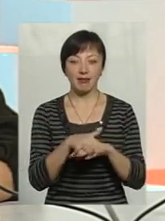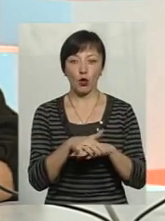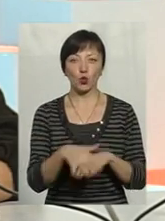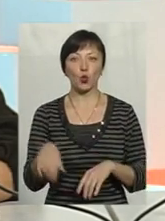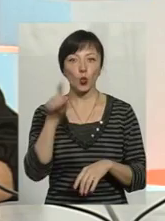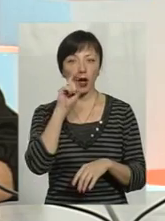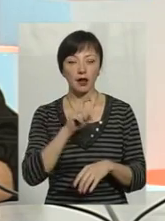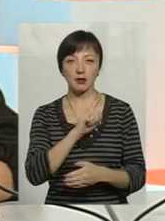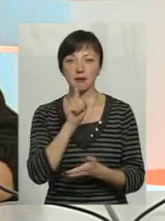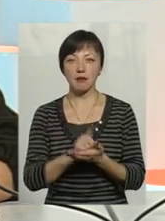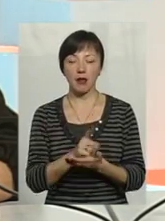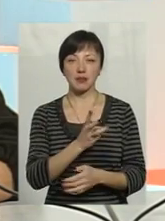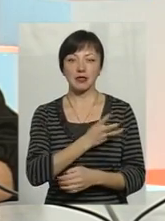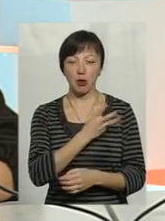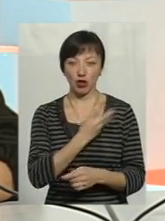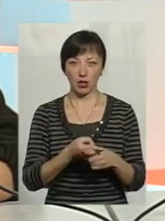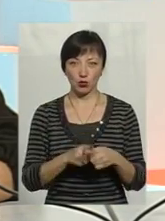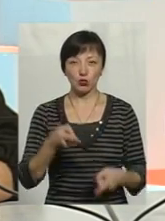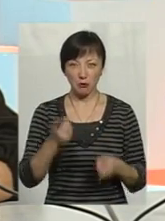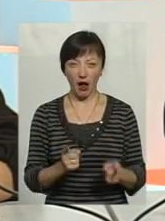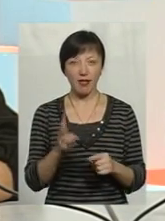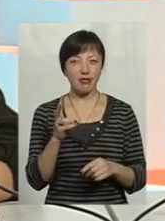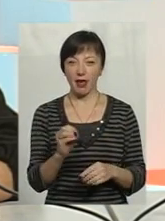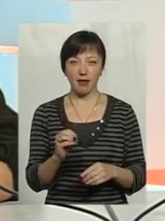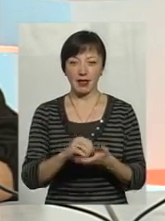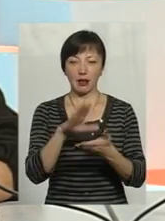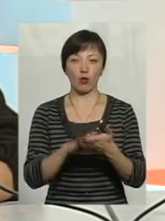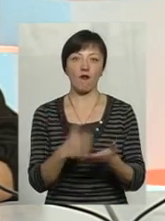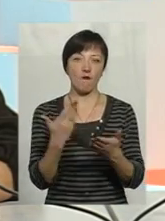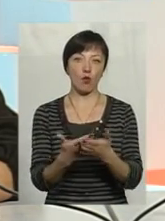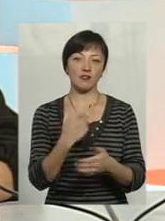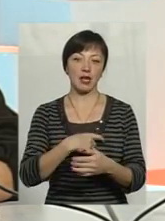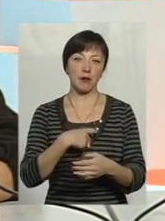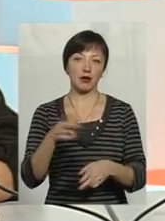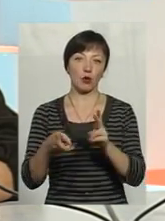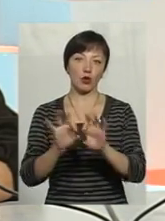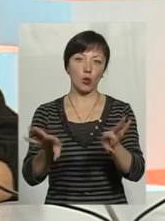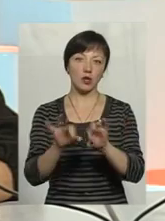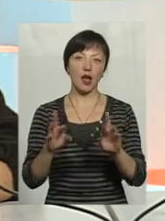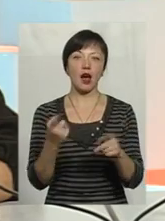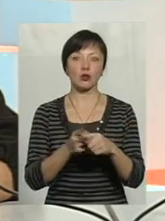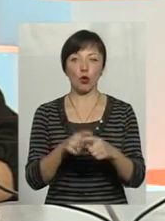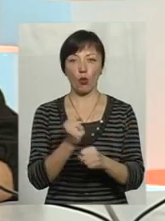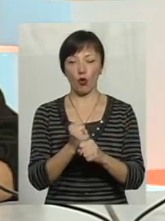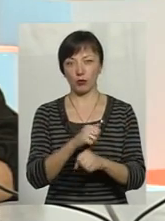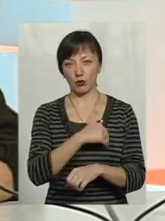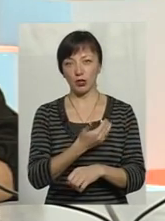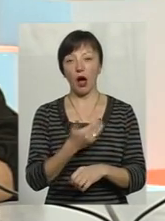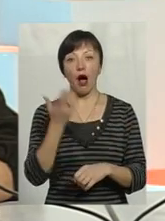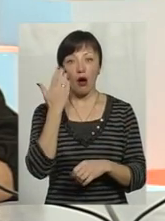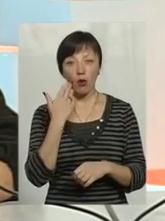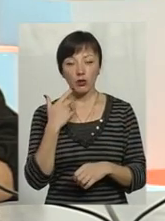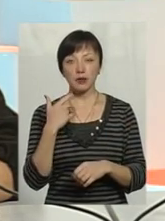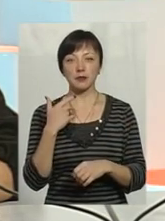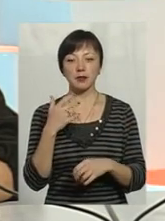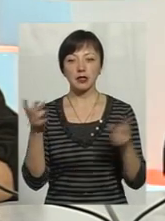України, маємо забажати цього справді, не задекларувати, що кожен там в себе на кухні розказує, як він цього хоче. А коли мова йде про те,